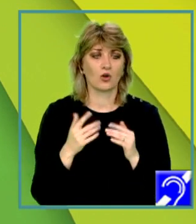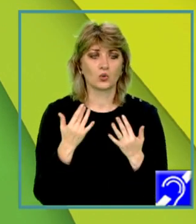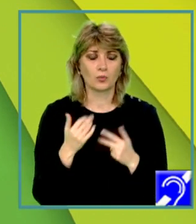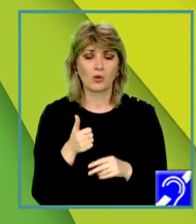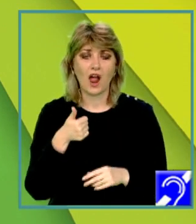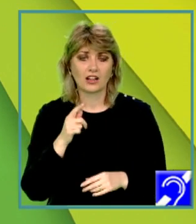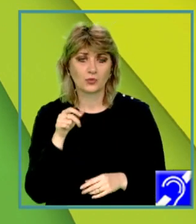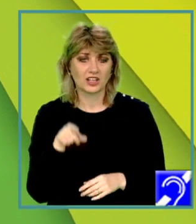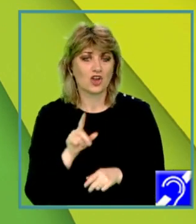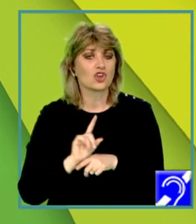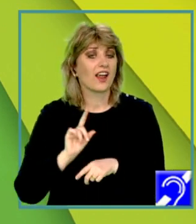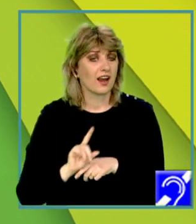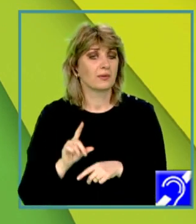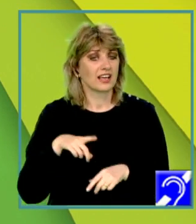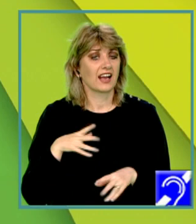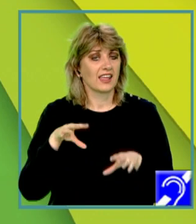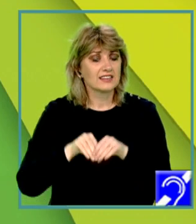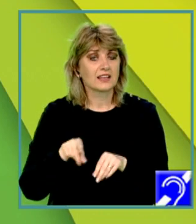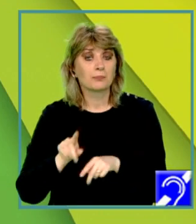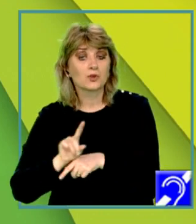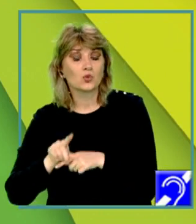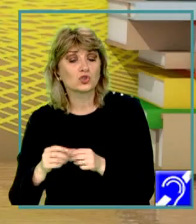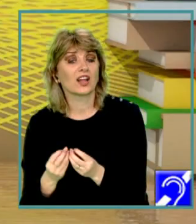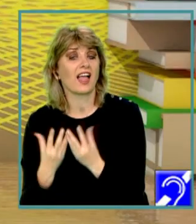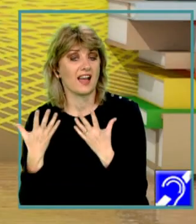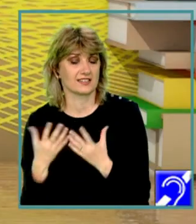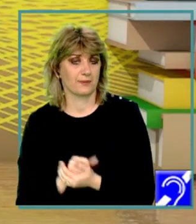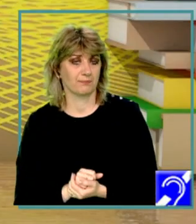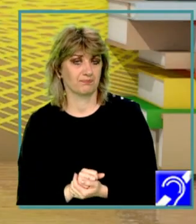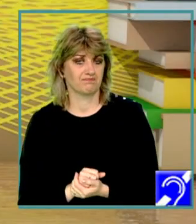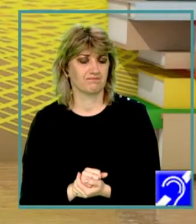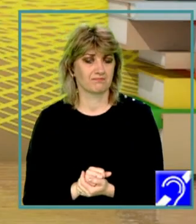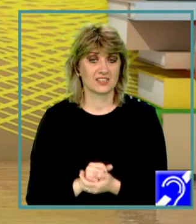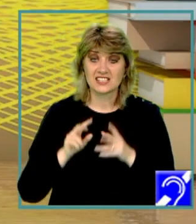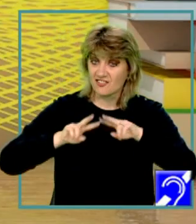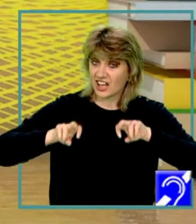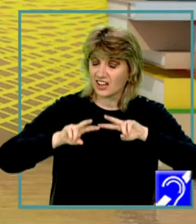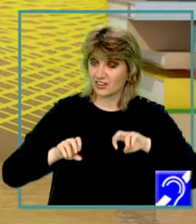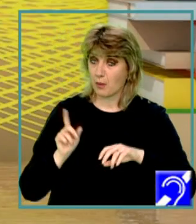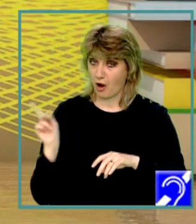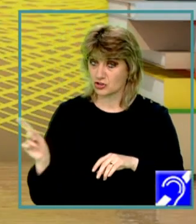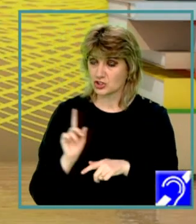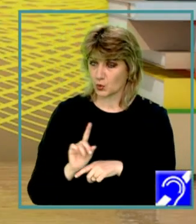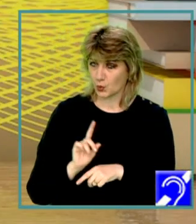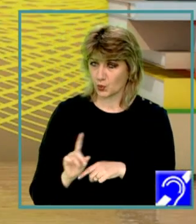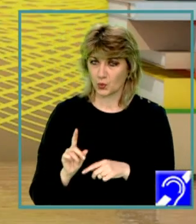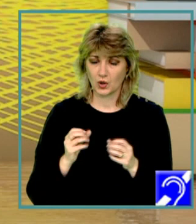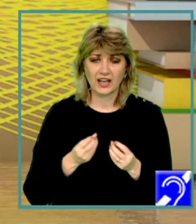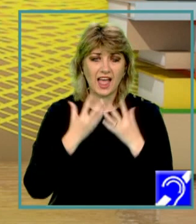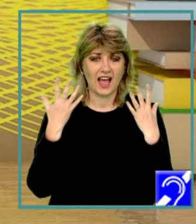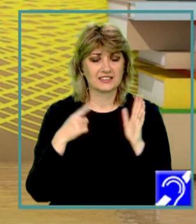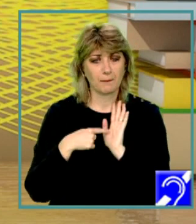din acel element care se află în produșii de reacție să verificăm acest lucru pe reacția